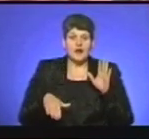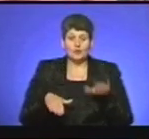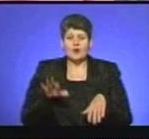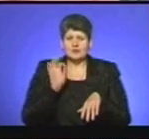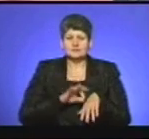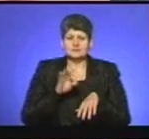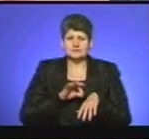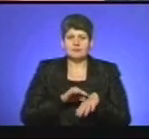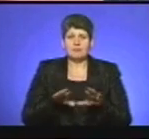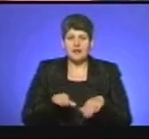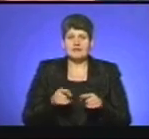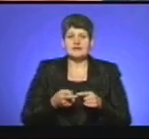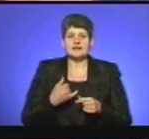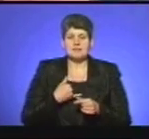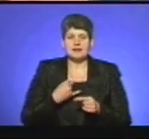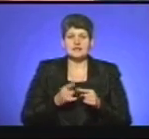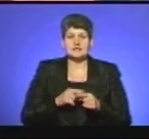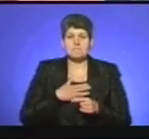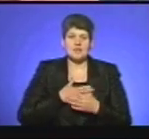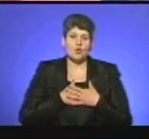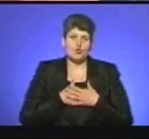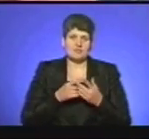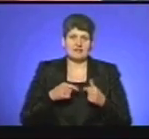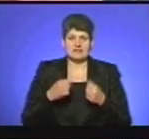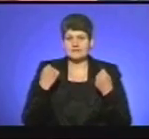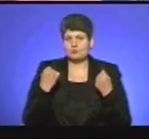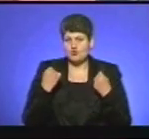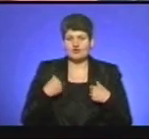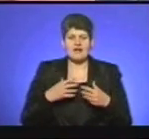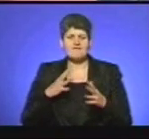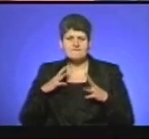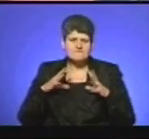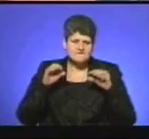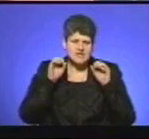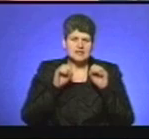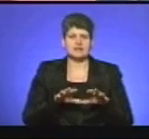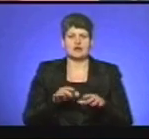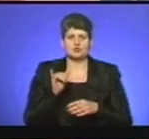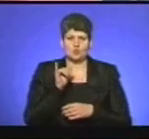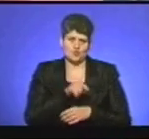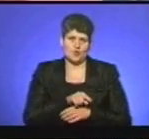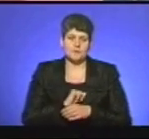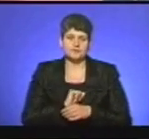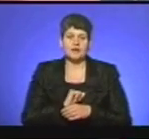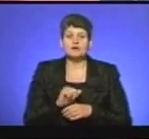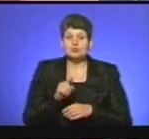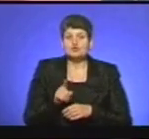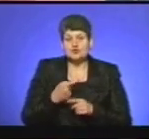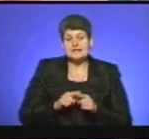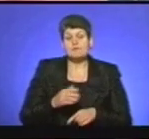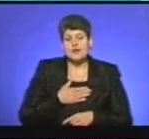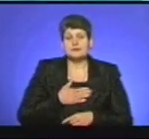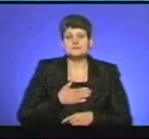боліли. Плавання – це для мене мій улюблений вид спорту, і я вкладаюся в нього, тому що я, ну, це моє.